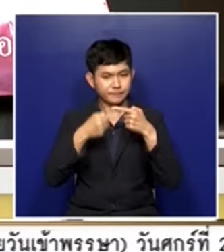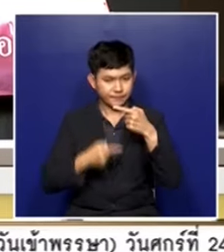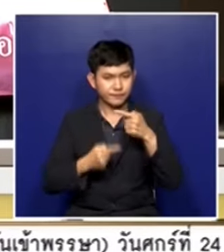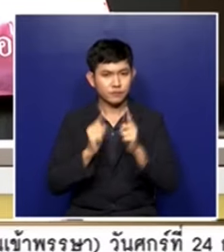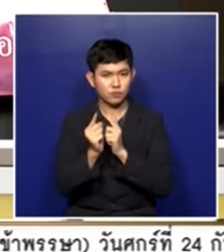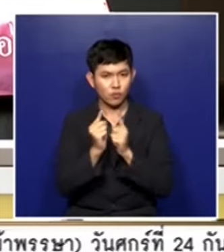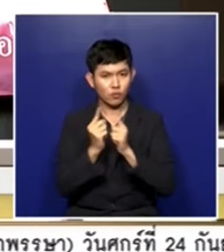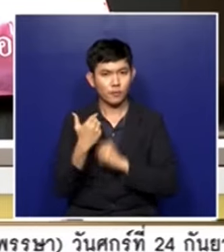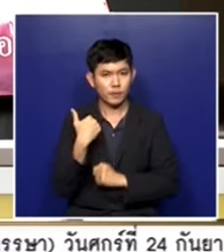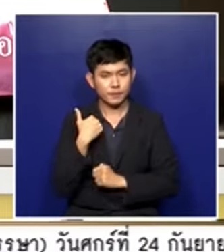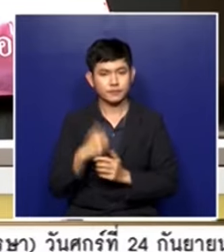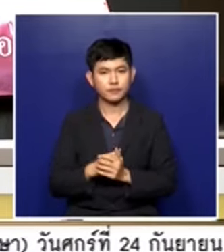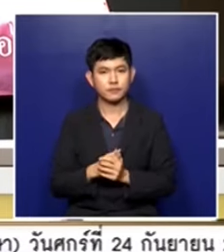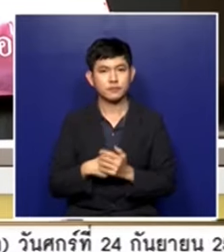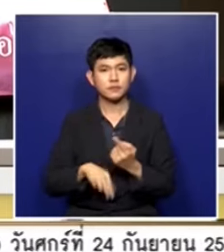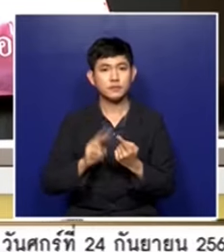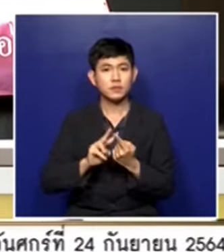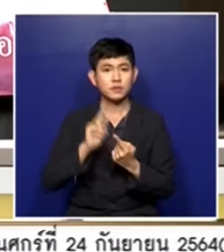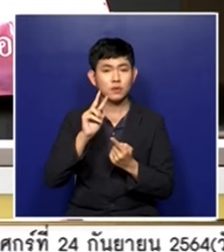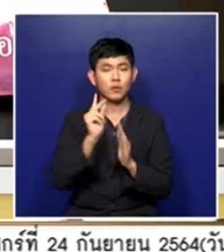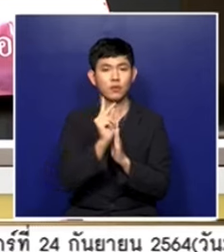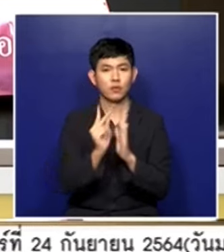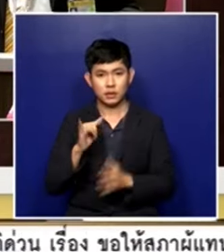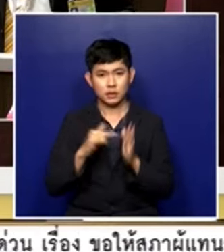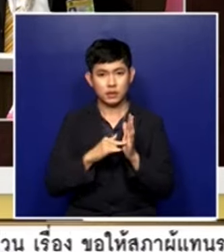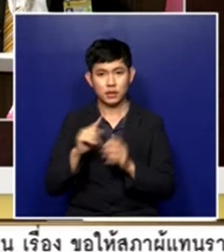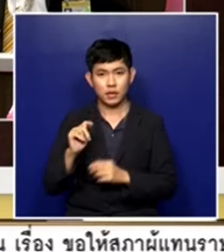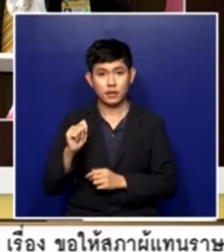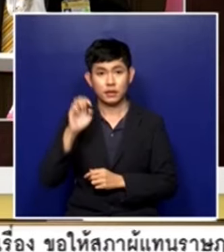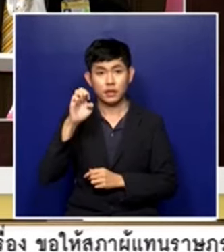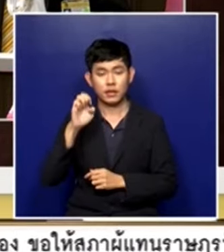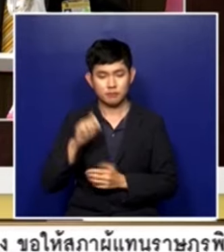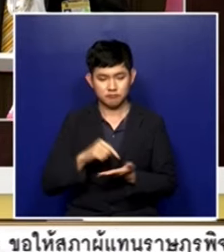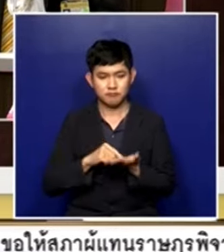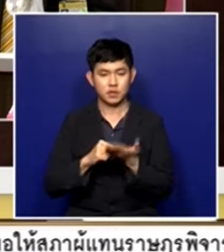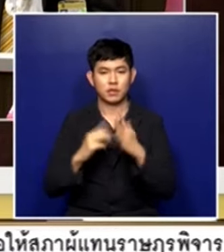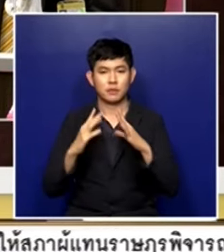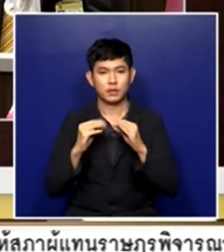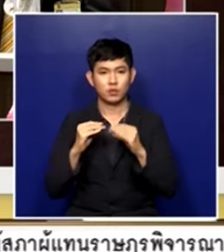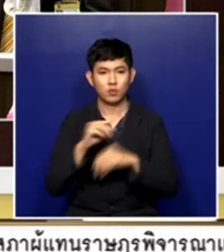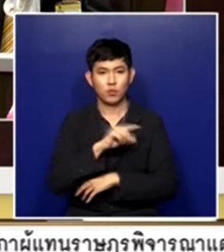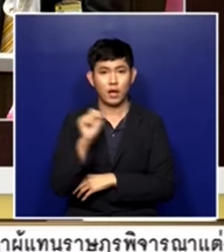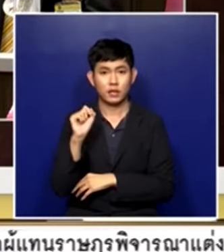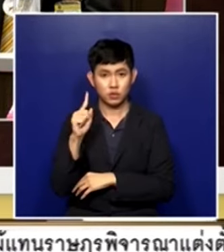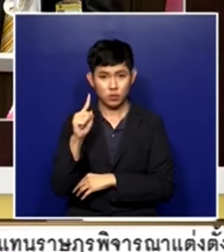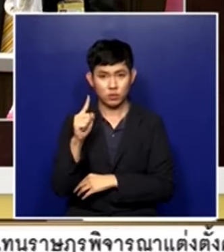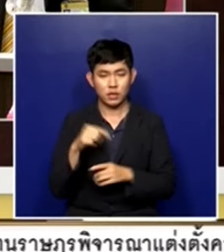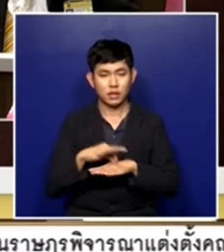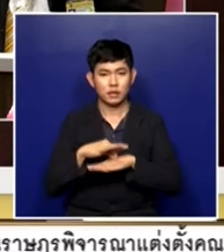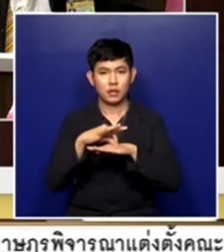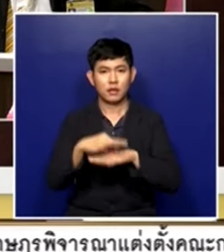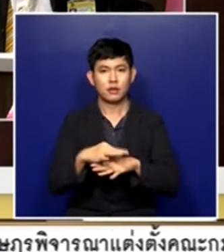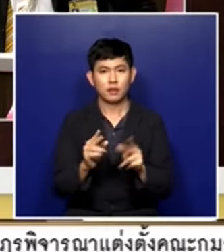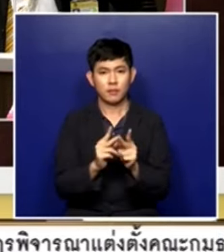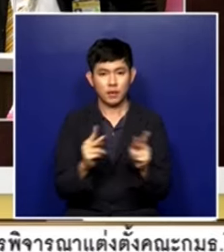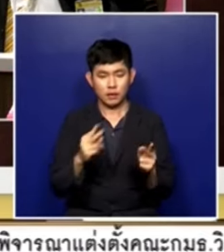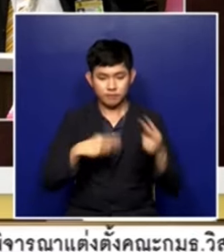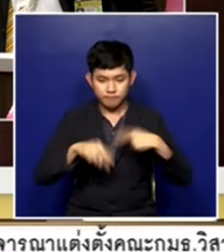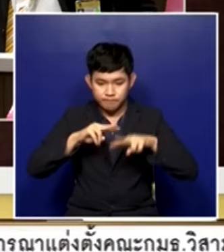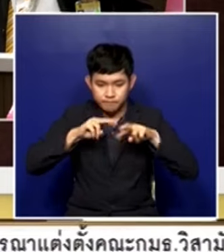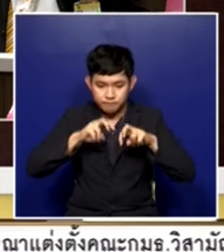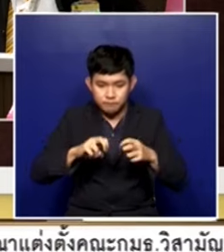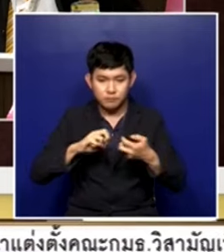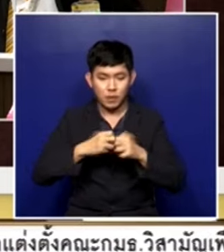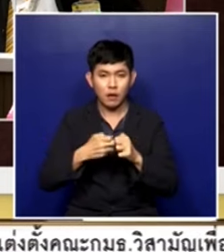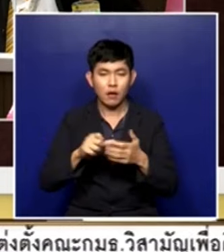ถ้ามันมีการอภิปรายที่มันนอกเหนือจากอ่าข้อกำหนดหรืออธิปรายไปพาดพิงสถาบันอะไรแบบนี้คือมันมี